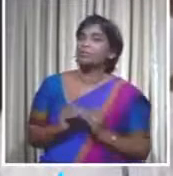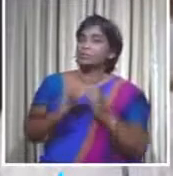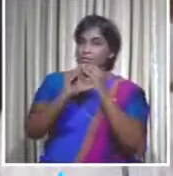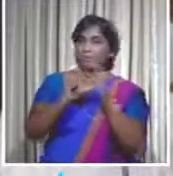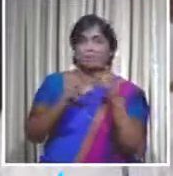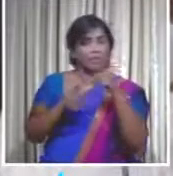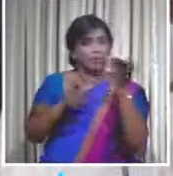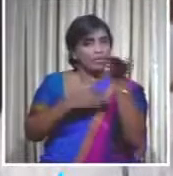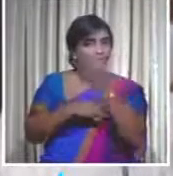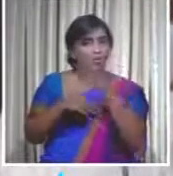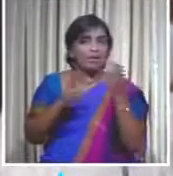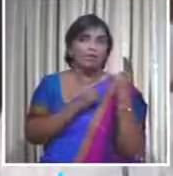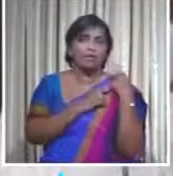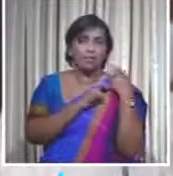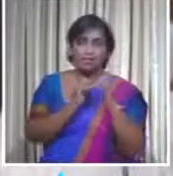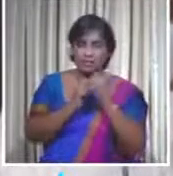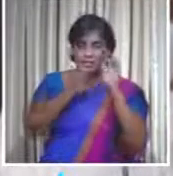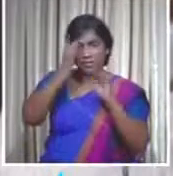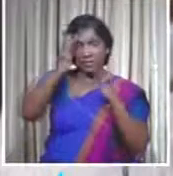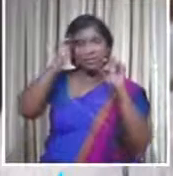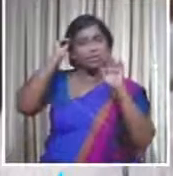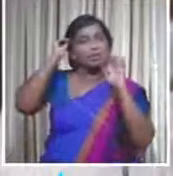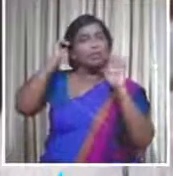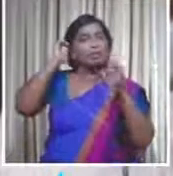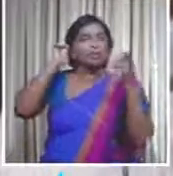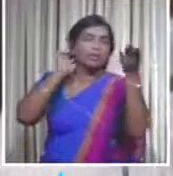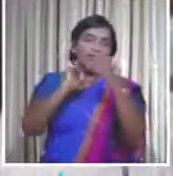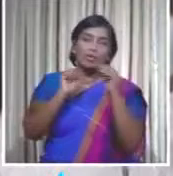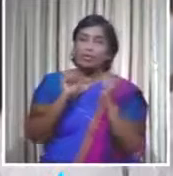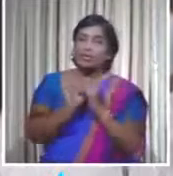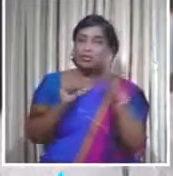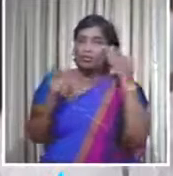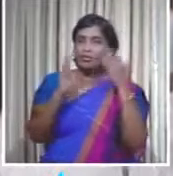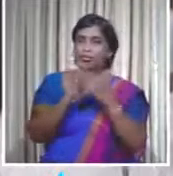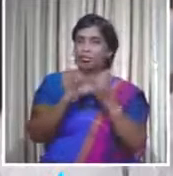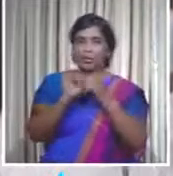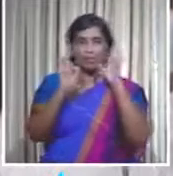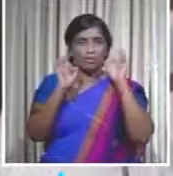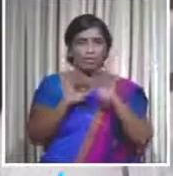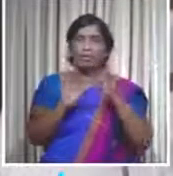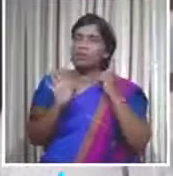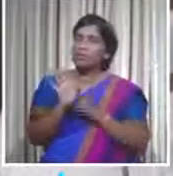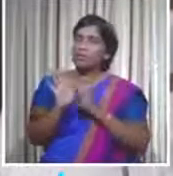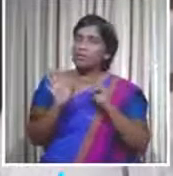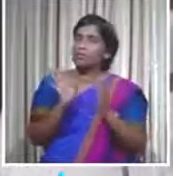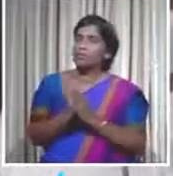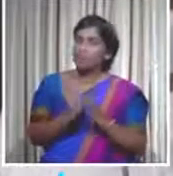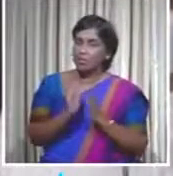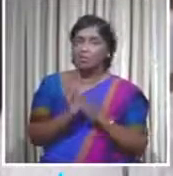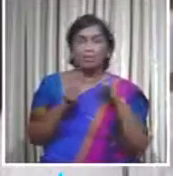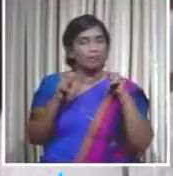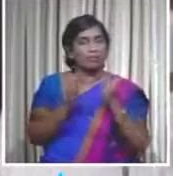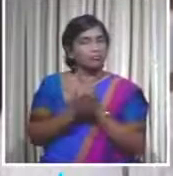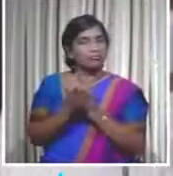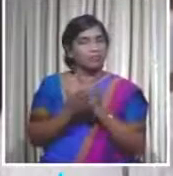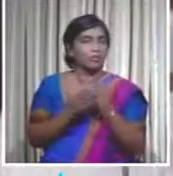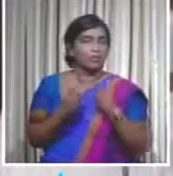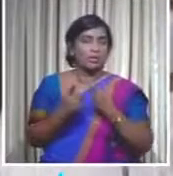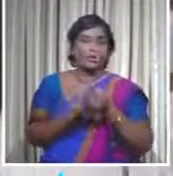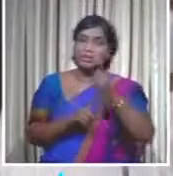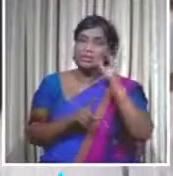තමයි තමුන්නාන්සලාගේ කාර්යභාරය විය යුත්තේ. නමුත් තමුන්නාන්සලා ඒ කාර්යභාරය කරන්නේ නැතුව හැම කොමිසමක්ම අද